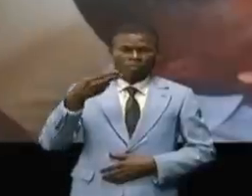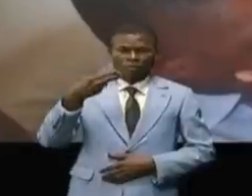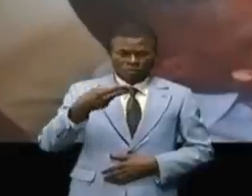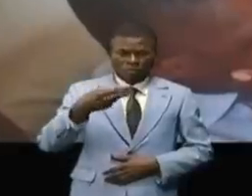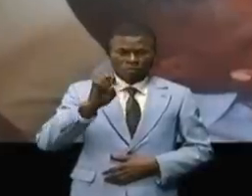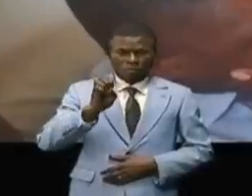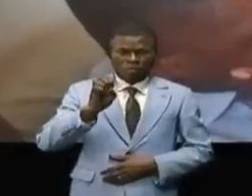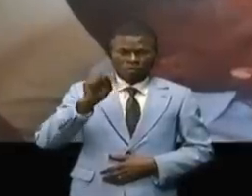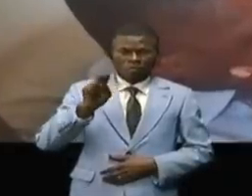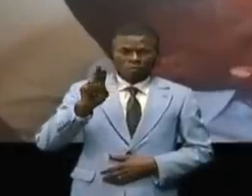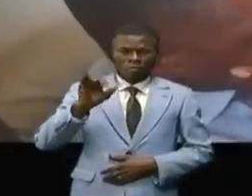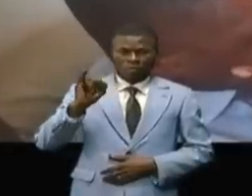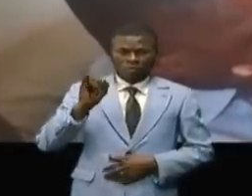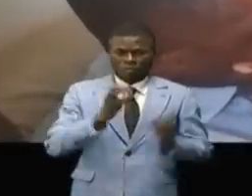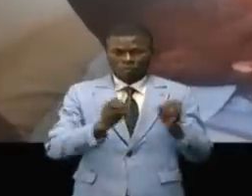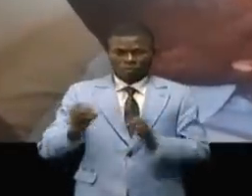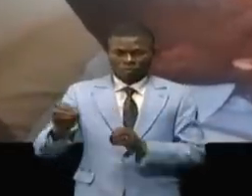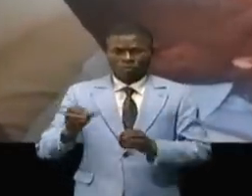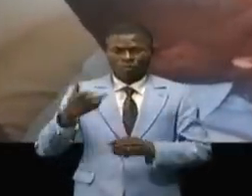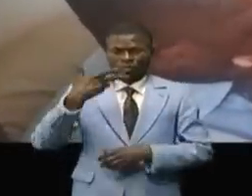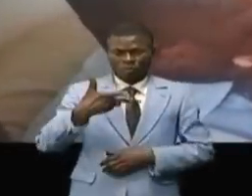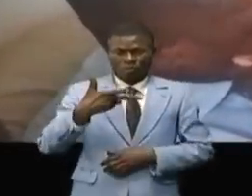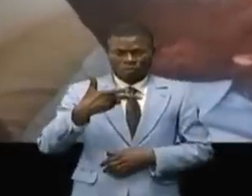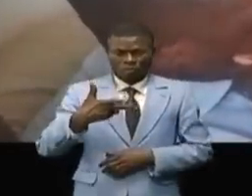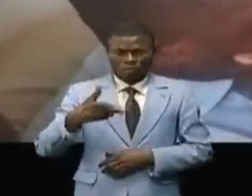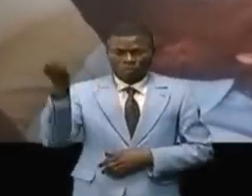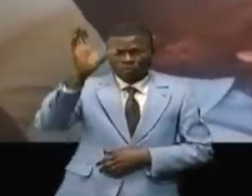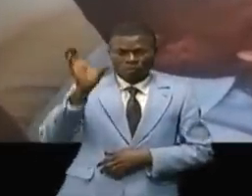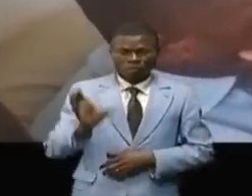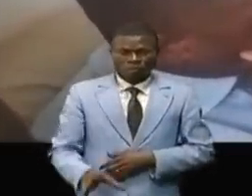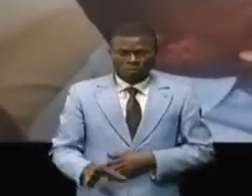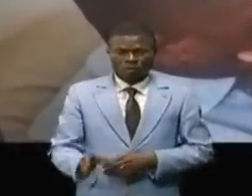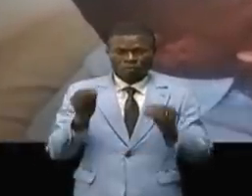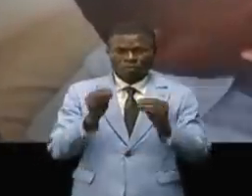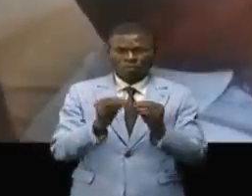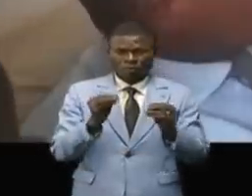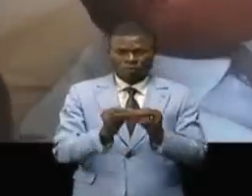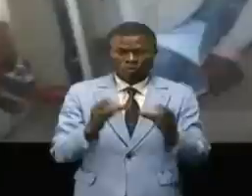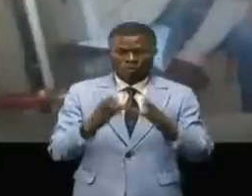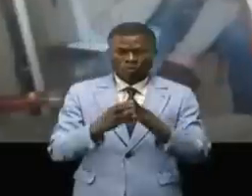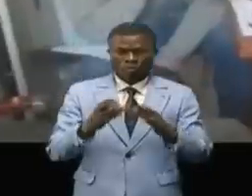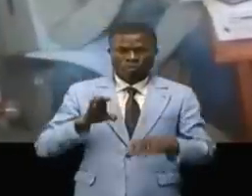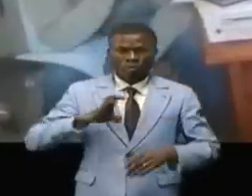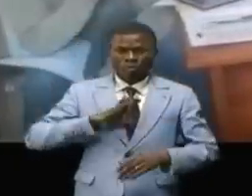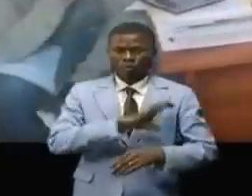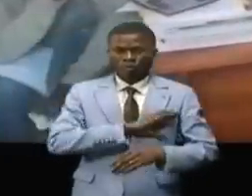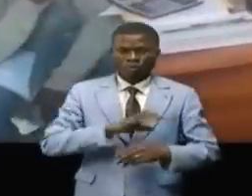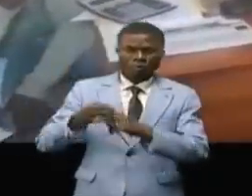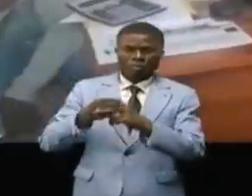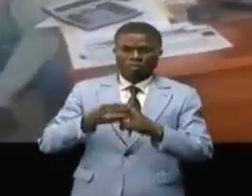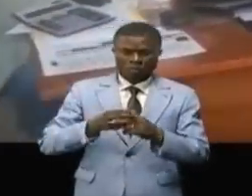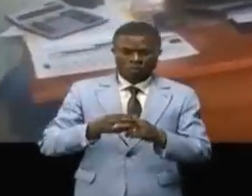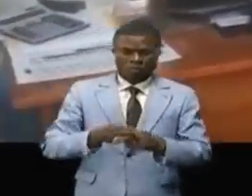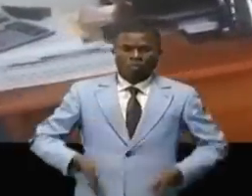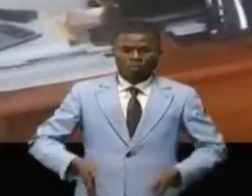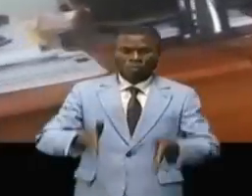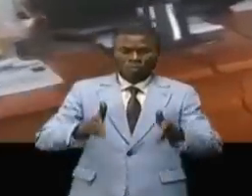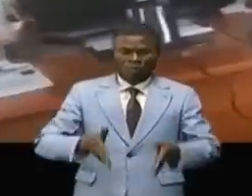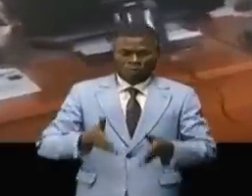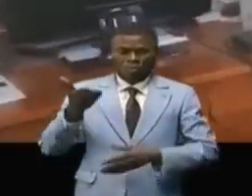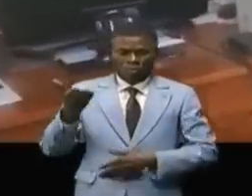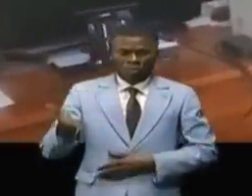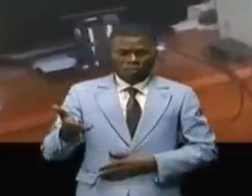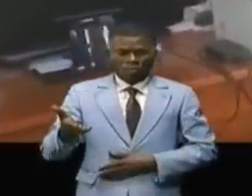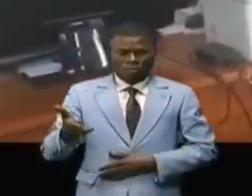atteignez mercredi à locala au Congo central une réunion avec le comité de sécurité du péage de cette entité